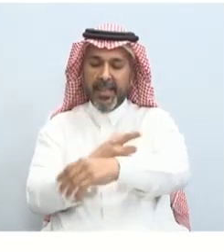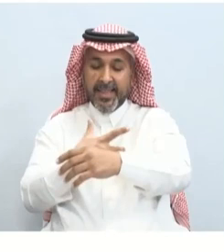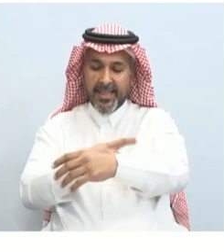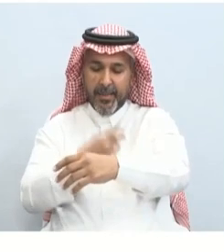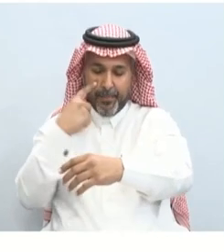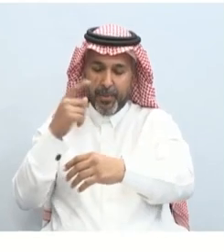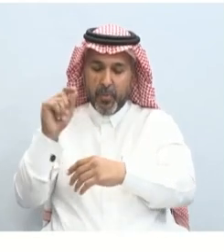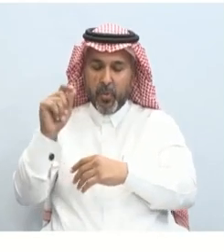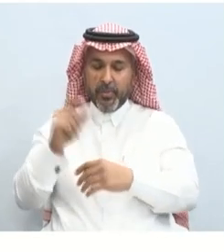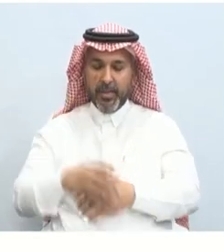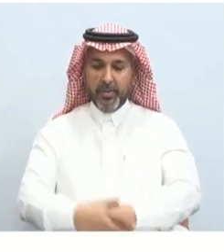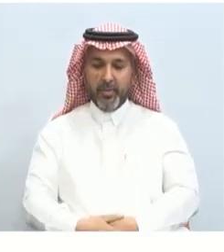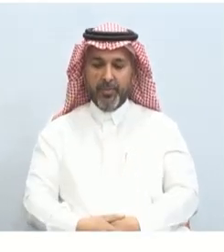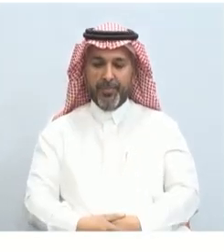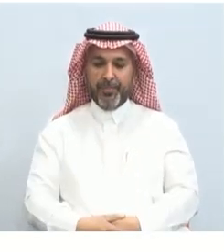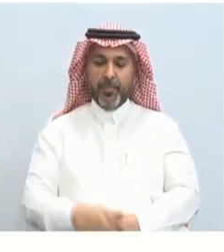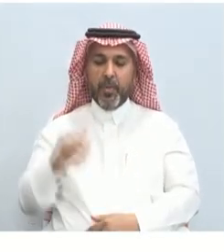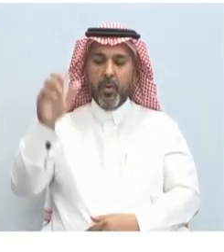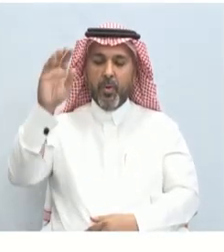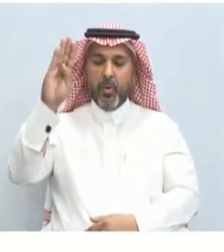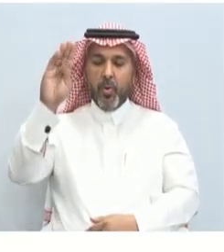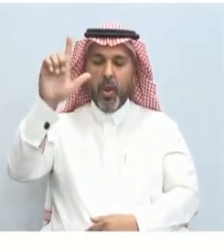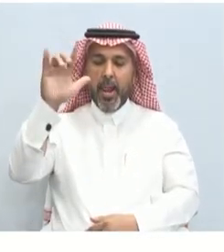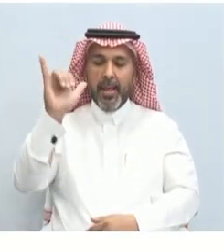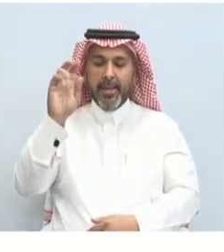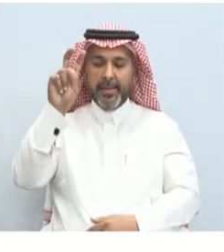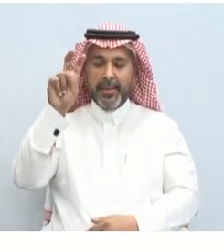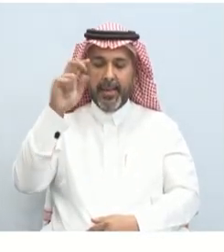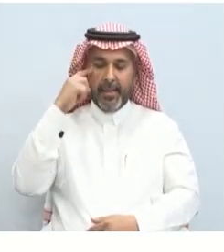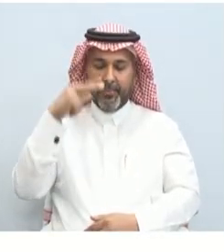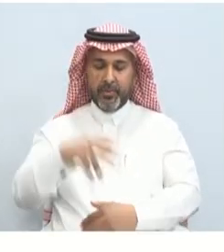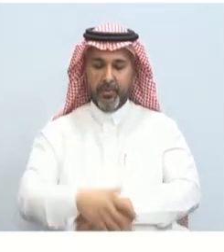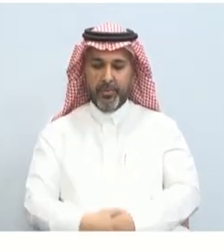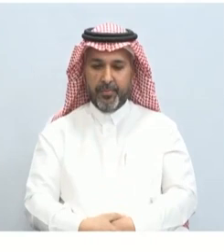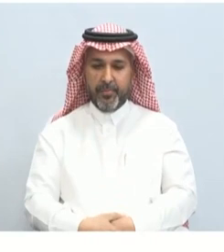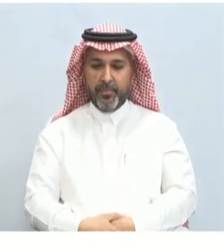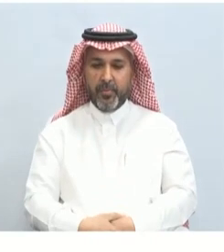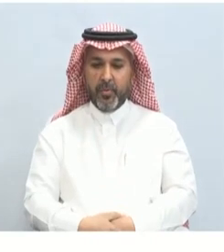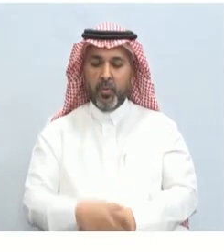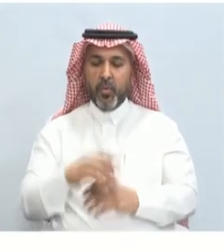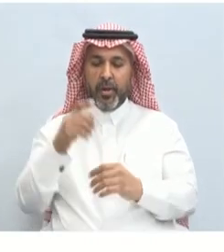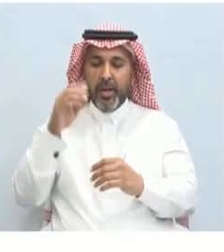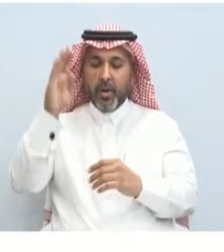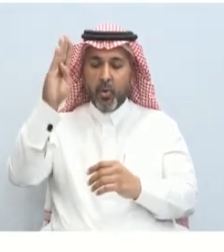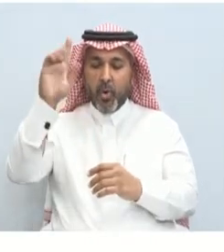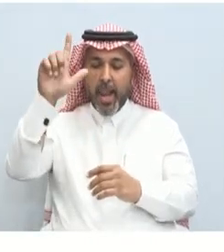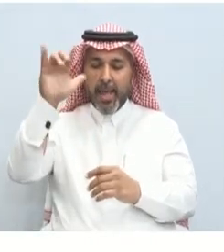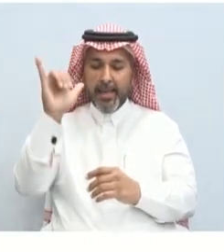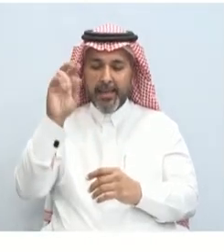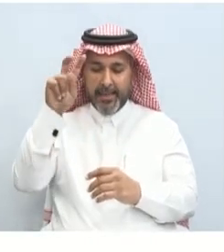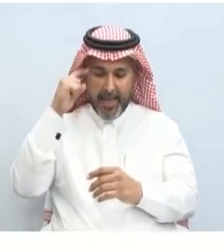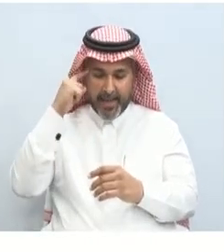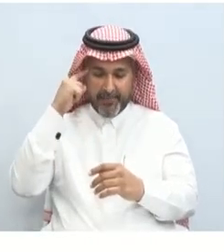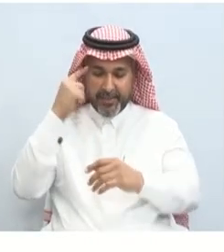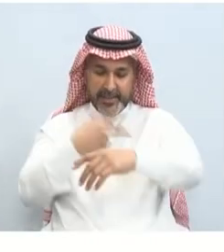نعيد بشكل سريع لكي تتضح الصوره في هذا المثال الاول حتى يكون الطالب مؤهلا لدخول كليه الطب في الجامعات الحكوميه